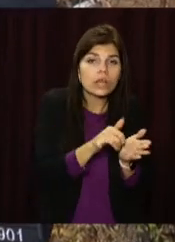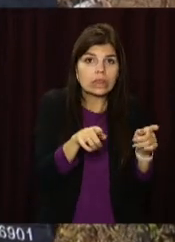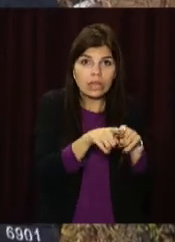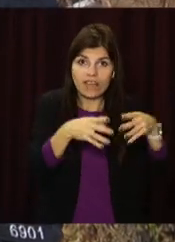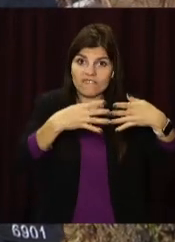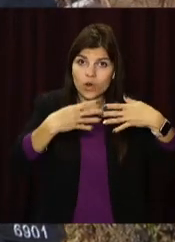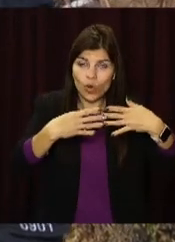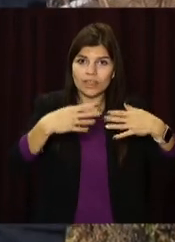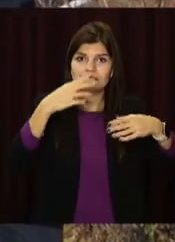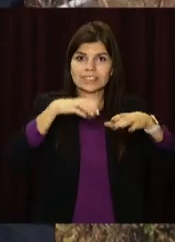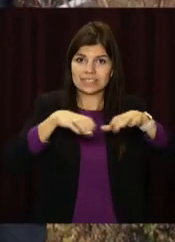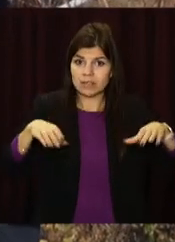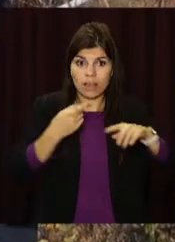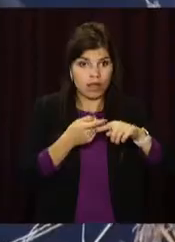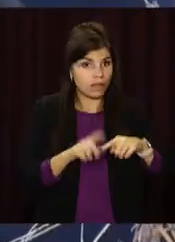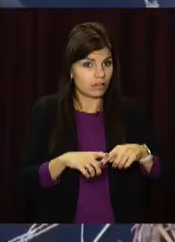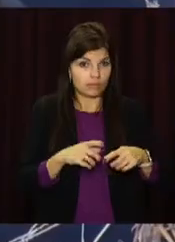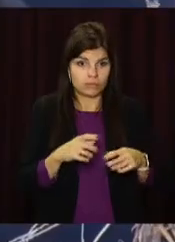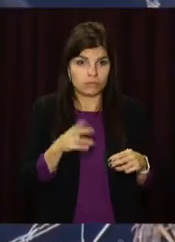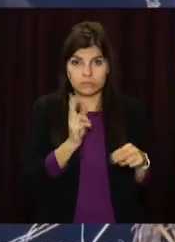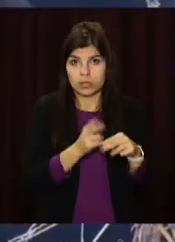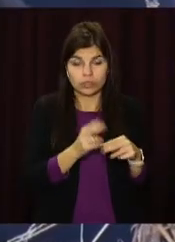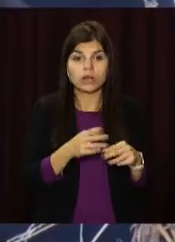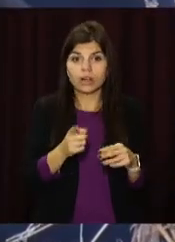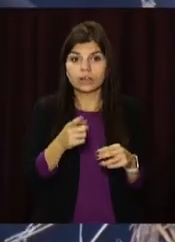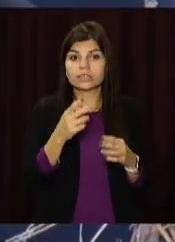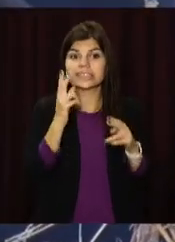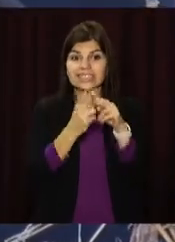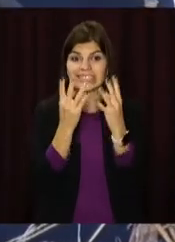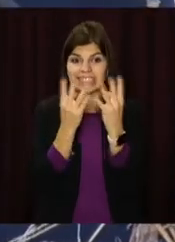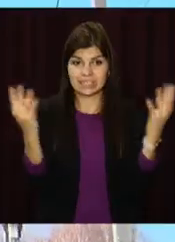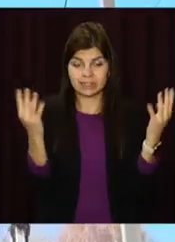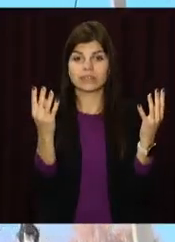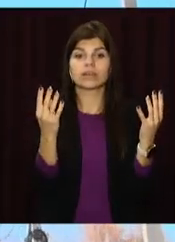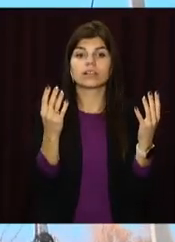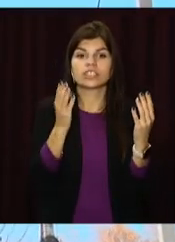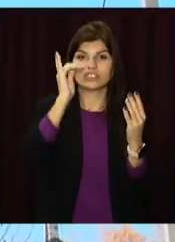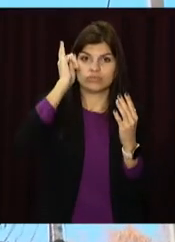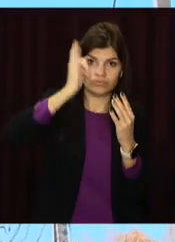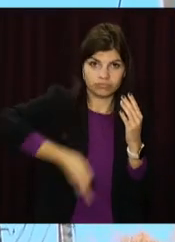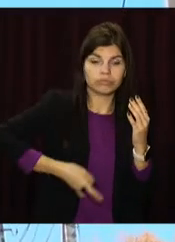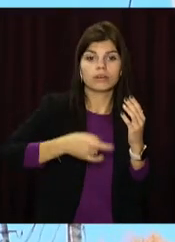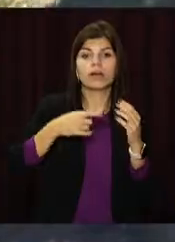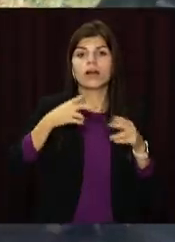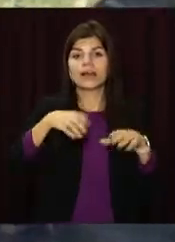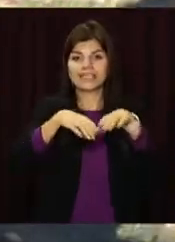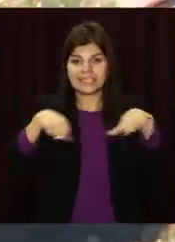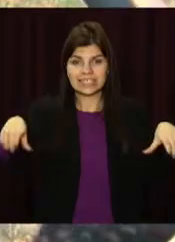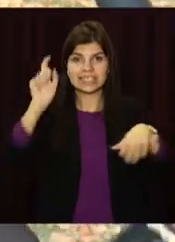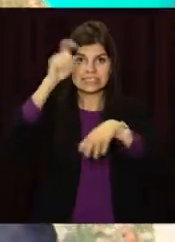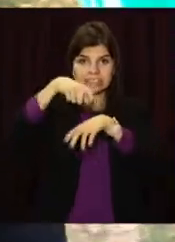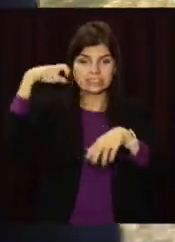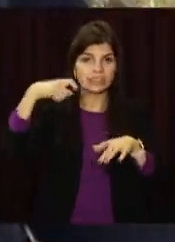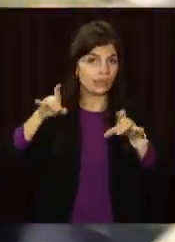На сьогоднішній момент це не представляється можливим. Паркани спилюють. Бетонні блоки прибирають комунальники Новоолександрівської громади. А як ви